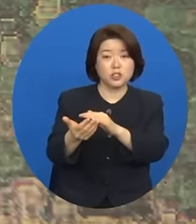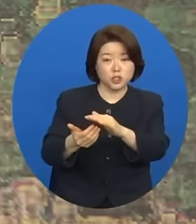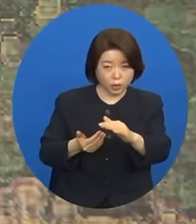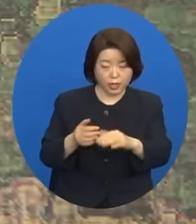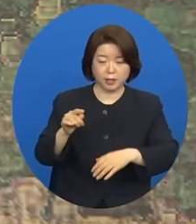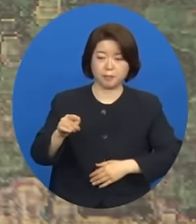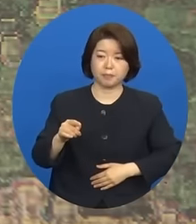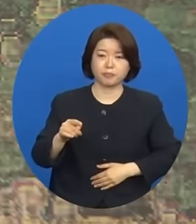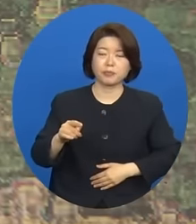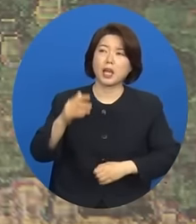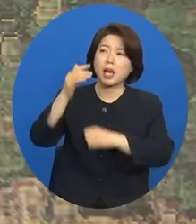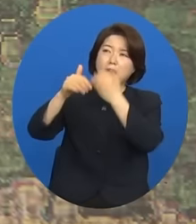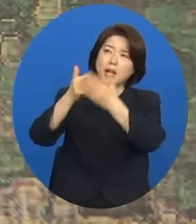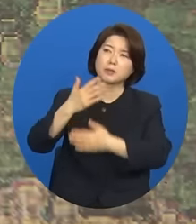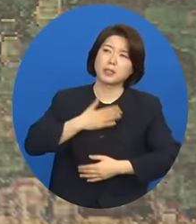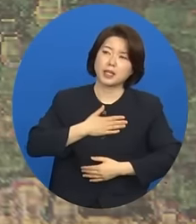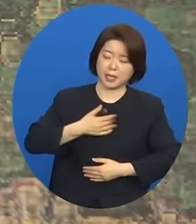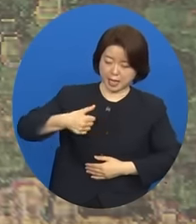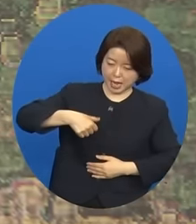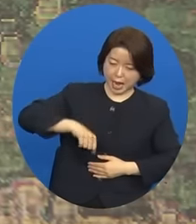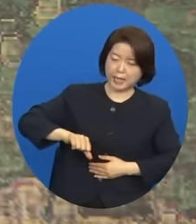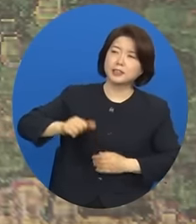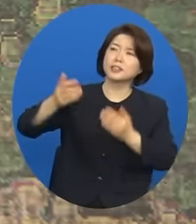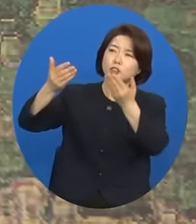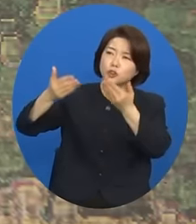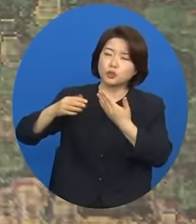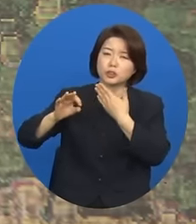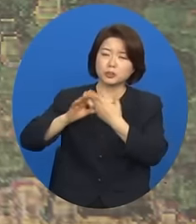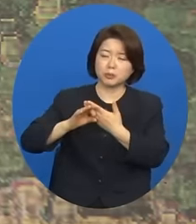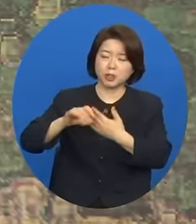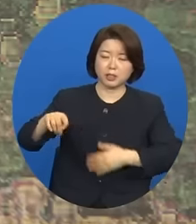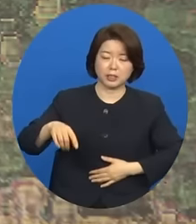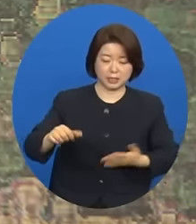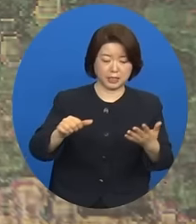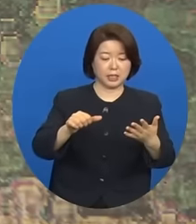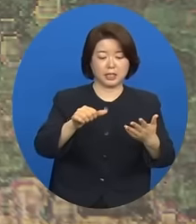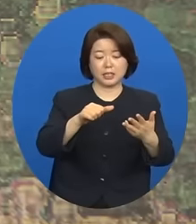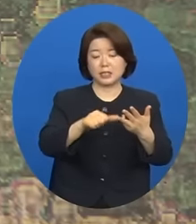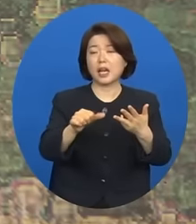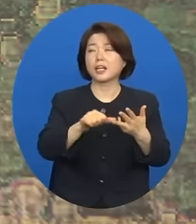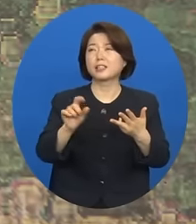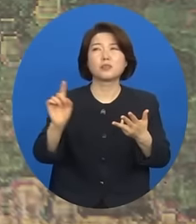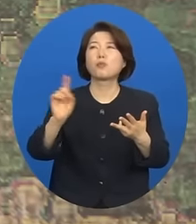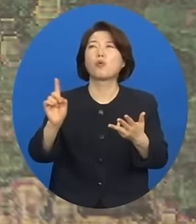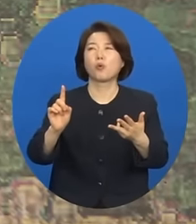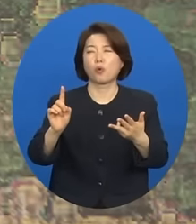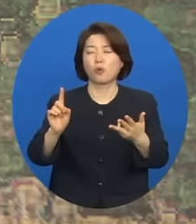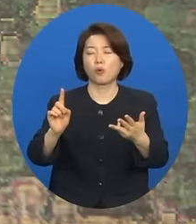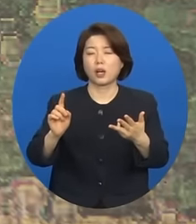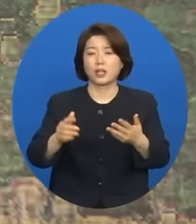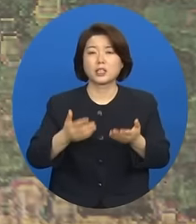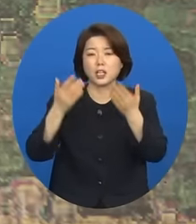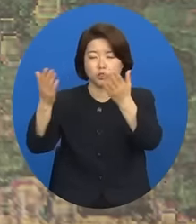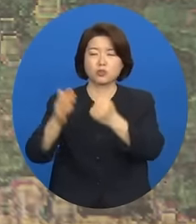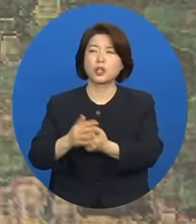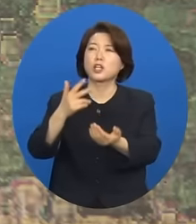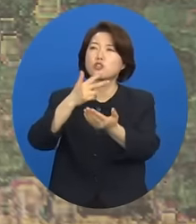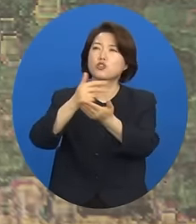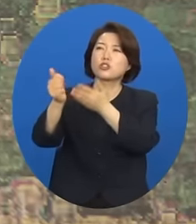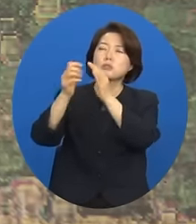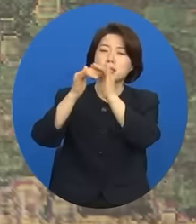저에게 아들을 주시면 제가 이 아들을 뭐 하겠습니까? 하면서 하신 게 주님의